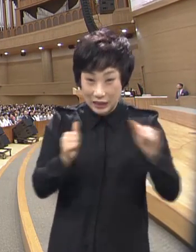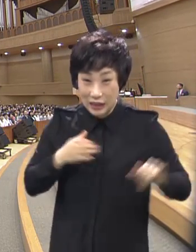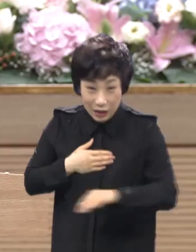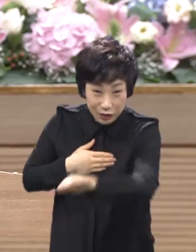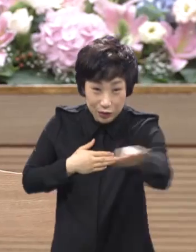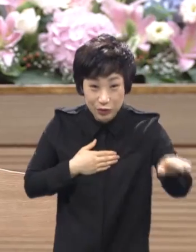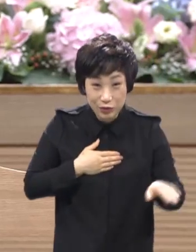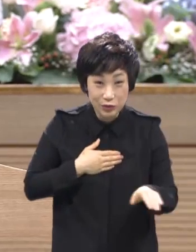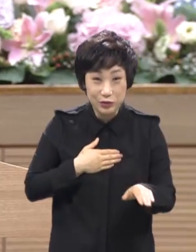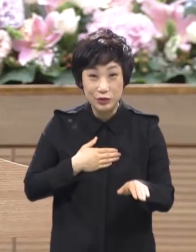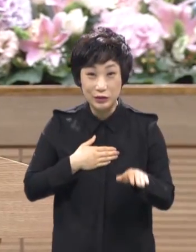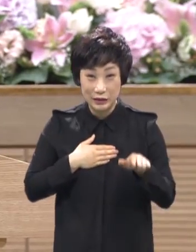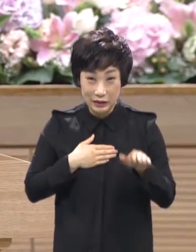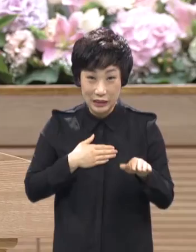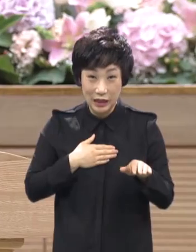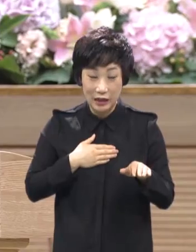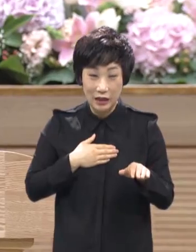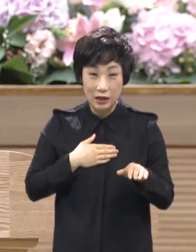인간을 향하여